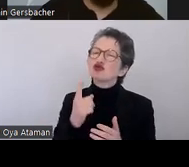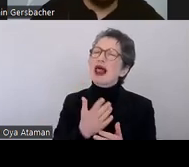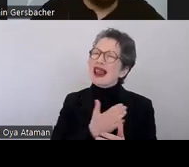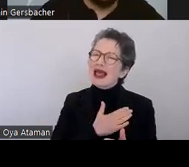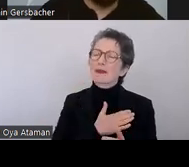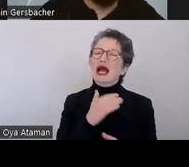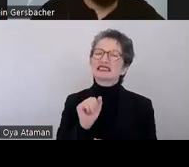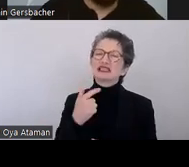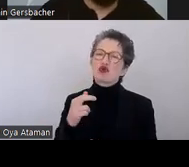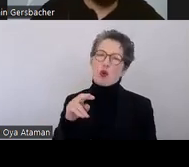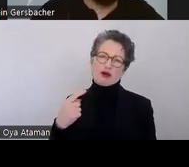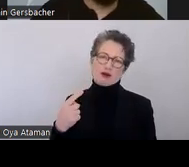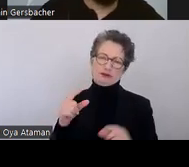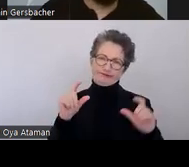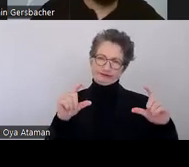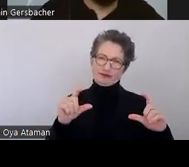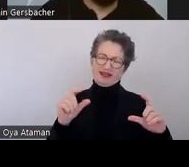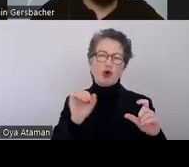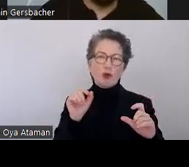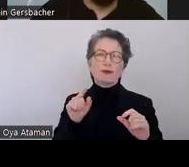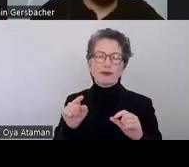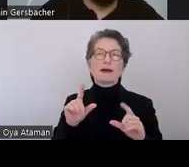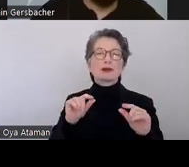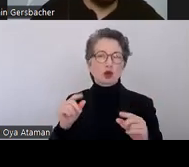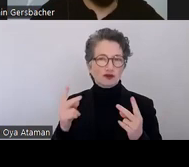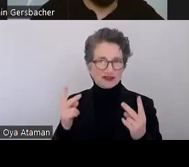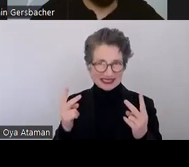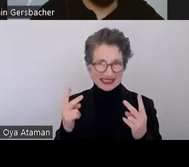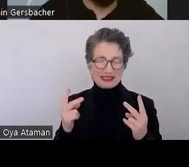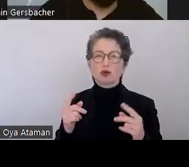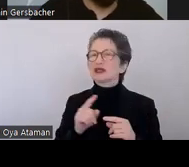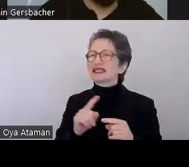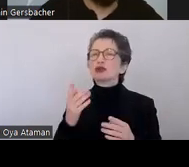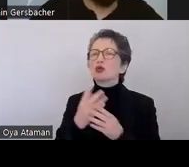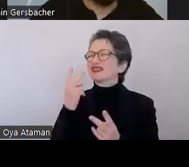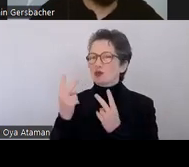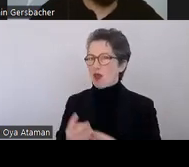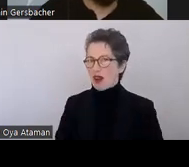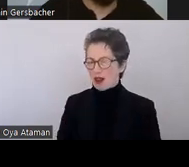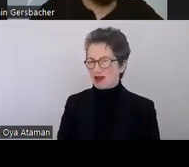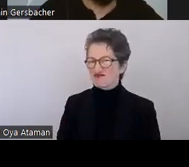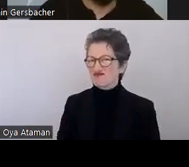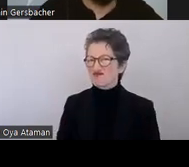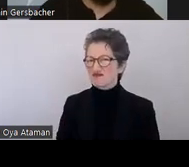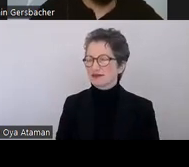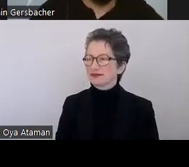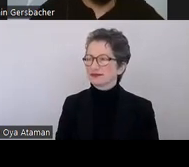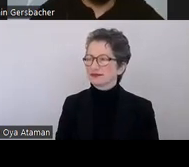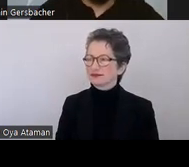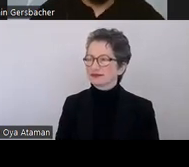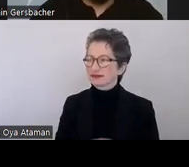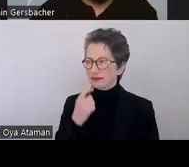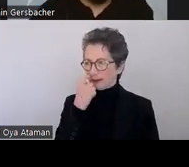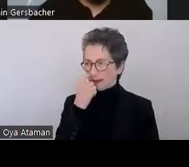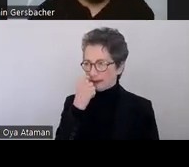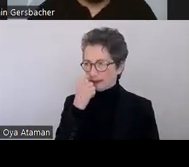verwenden, weil semantisch und eben nicht das B, das nur visuell das Fett darstellt.